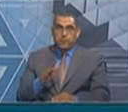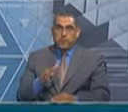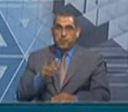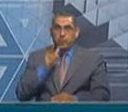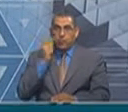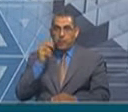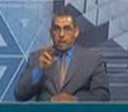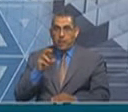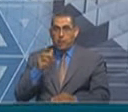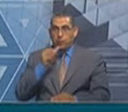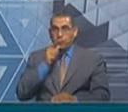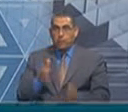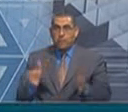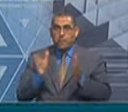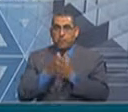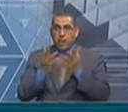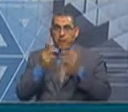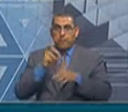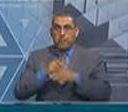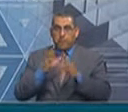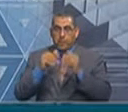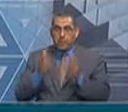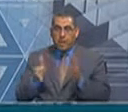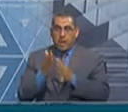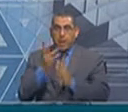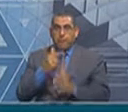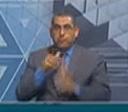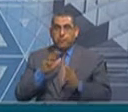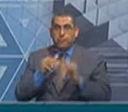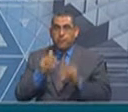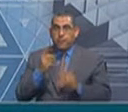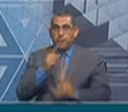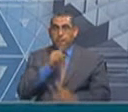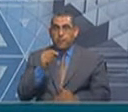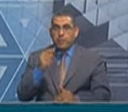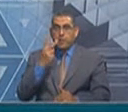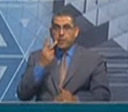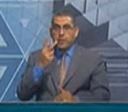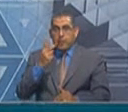أمس الأحد، وبلغ إجمالي المصابين في مصر بفيروس كورونا